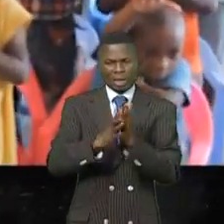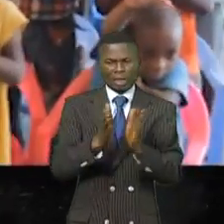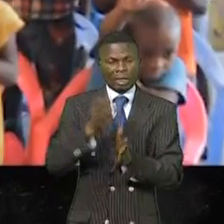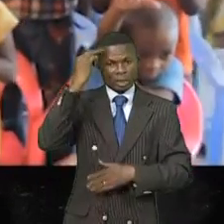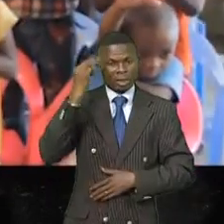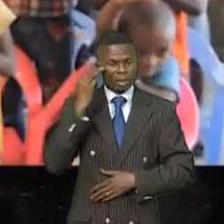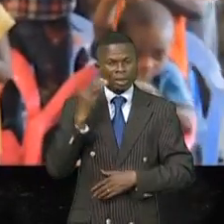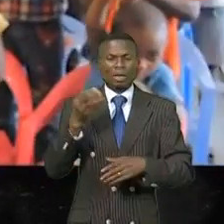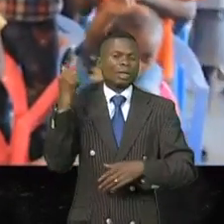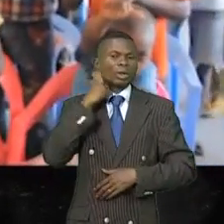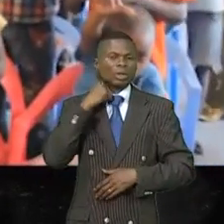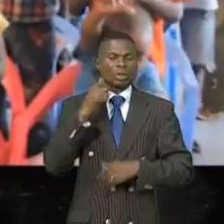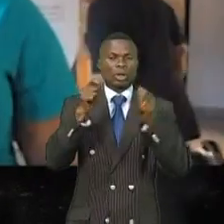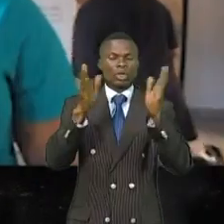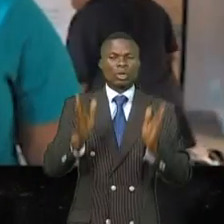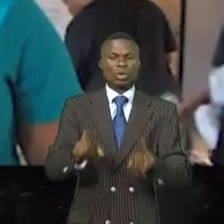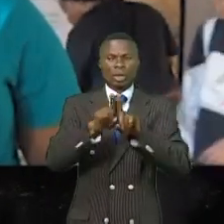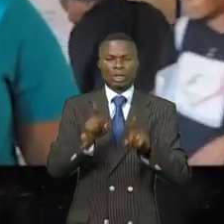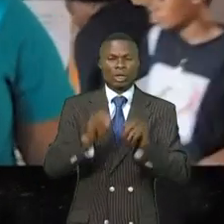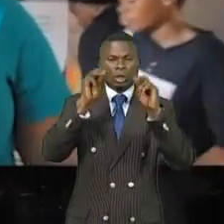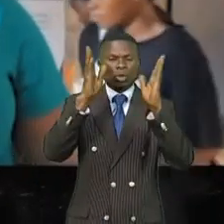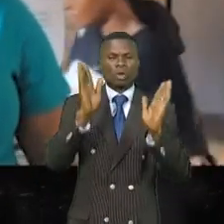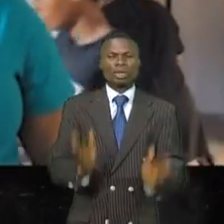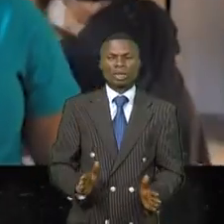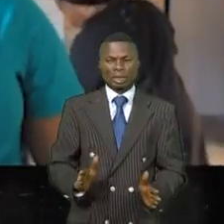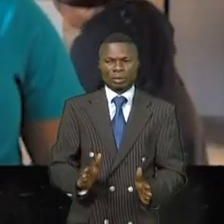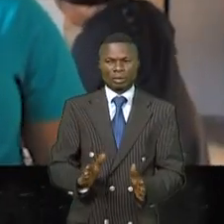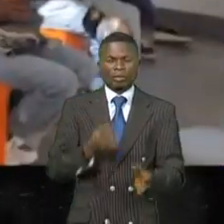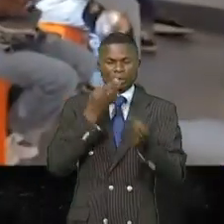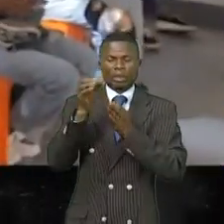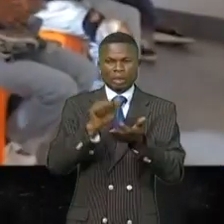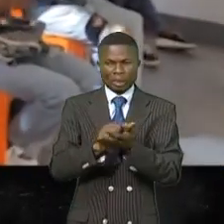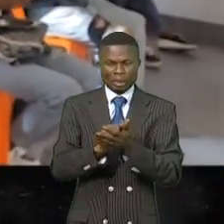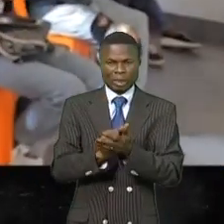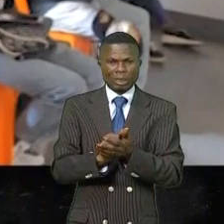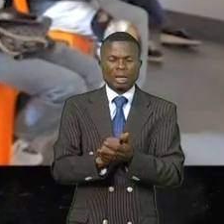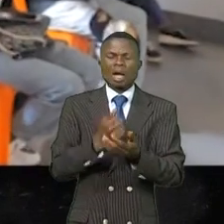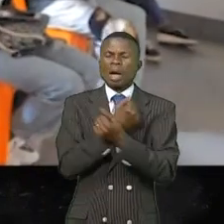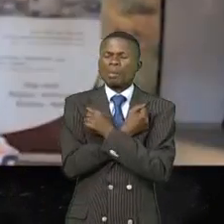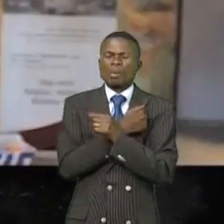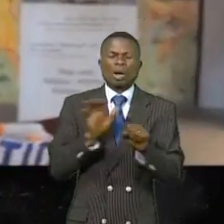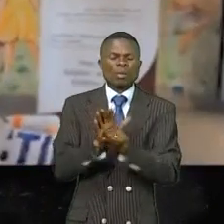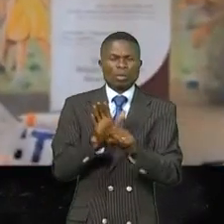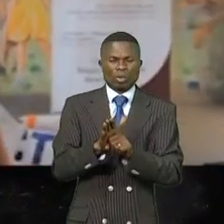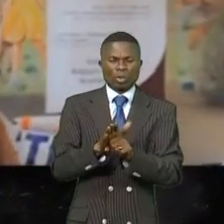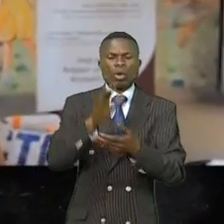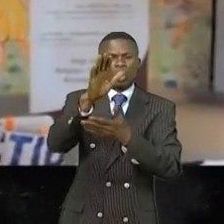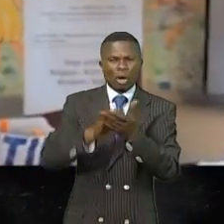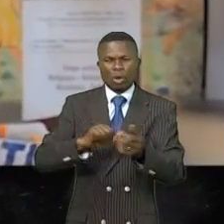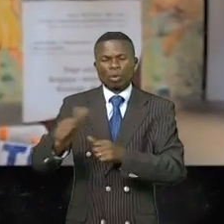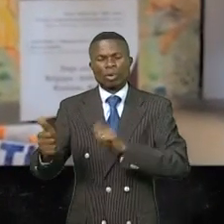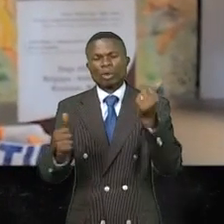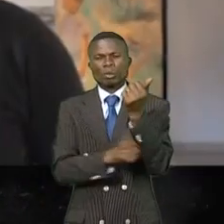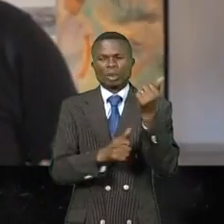ministres, des médecins, des journalistes et des enseignants, a souligné Ngwala Gisèle, aux personnes généreuses d'emboîter les pas, appel